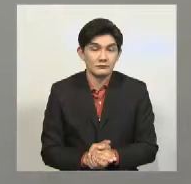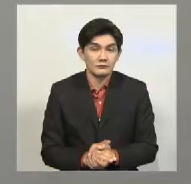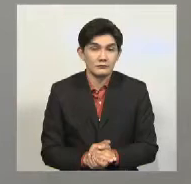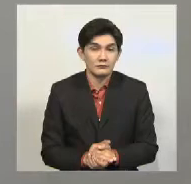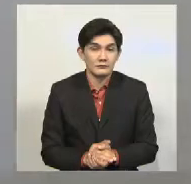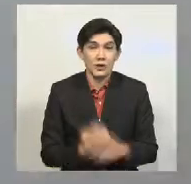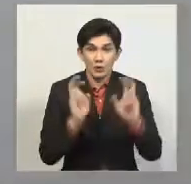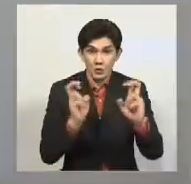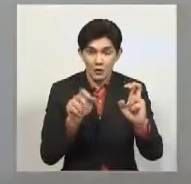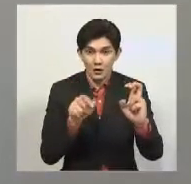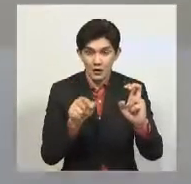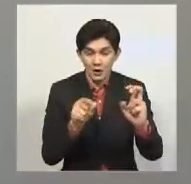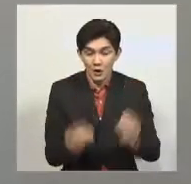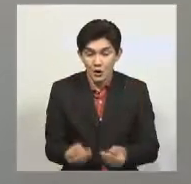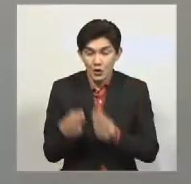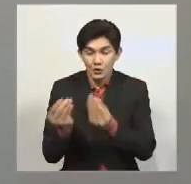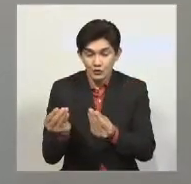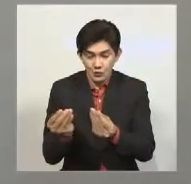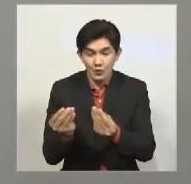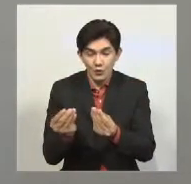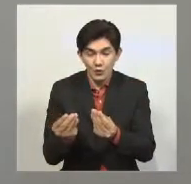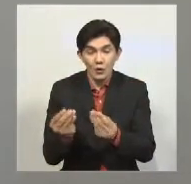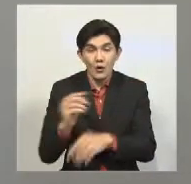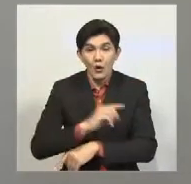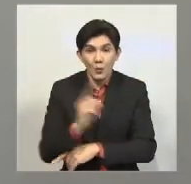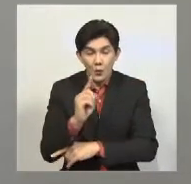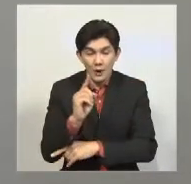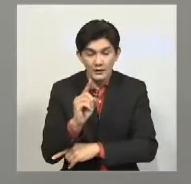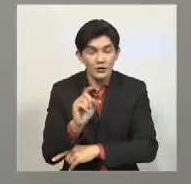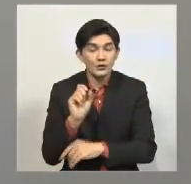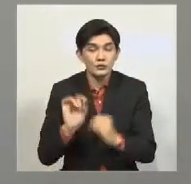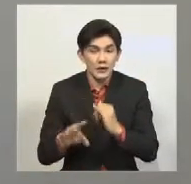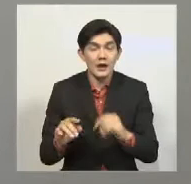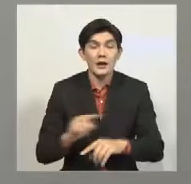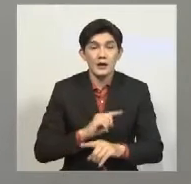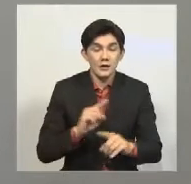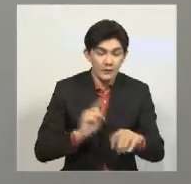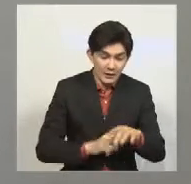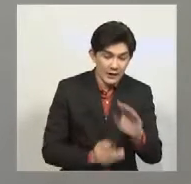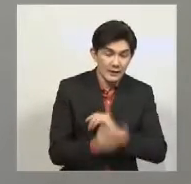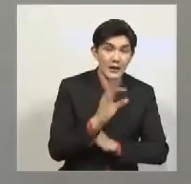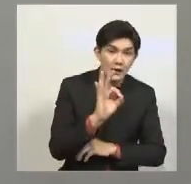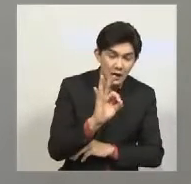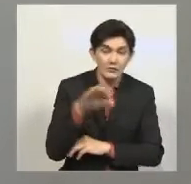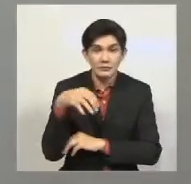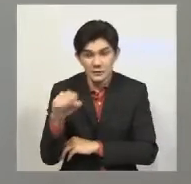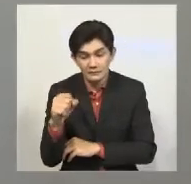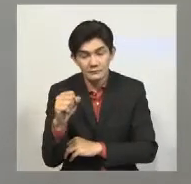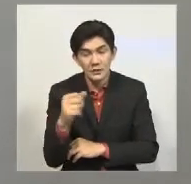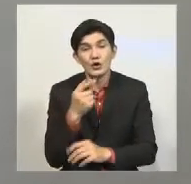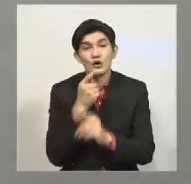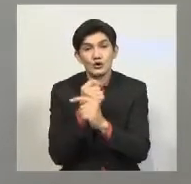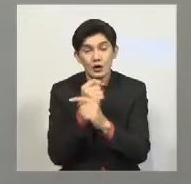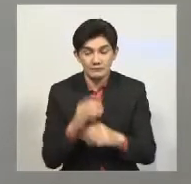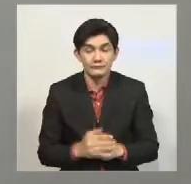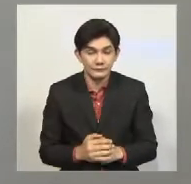กระทู้เนี่ยเขาจะส่งเพียงแค่ตอนวันเดียววันนั้นนั่นแหละ9โมง10โมงอะไรเงี้ยแล้วก็ให้ไปตอบทันทีเงี้ยทีมันก็ชันไม่นิด